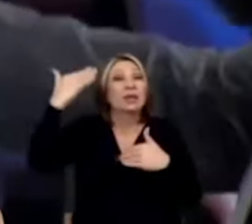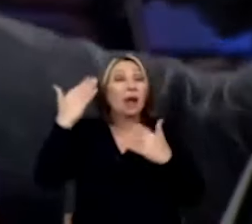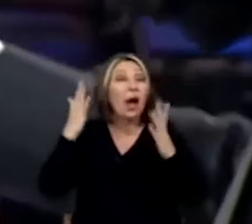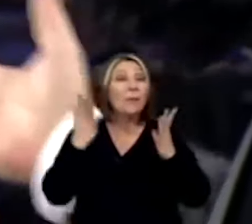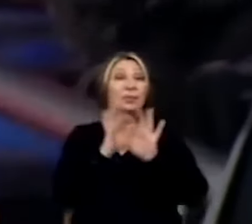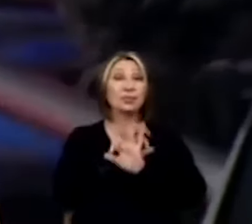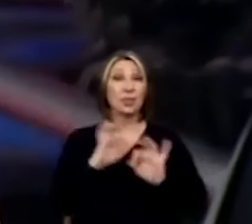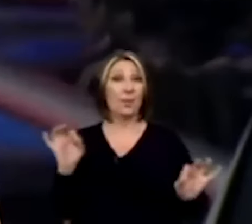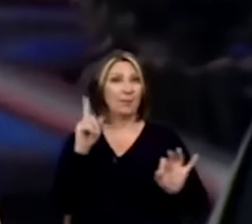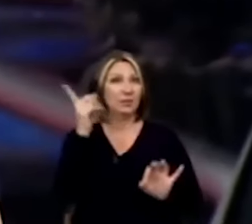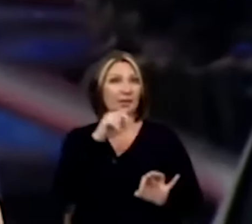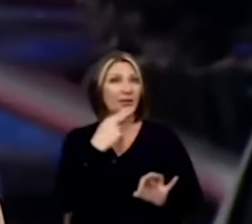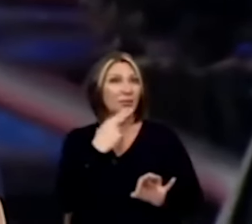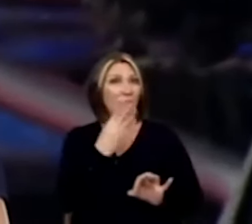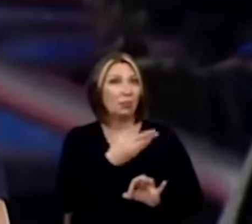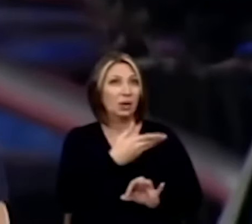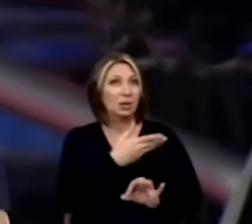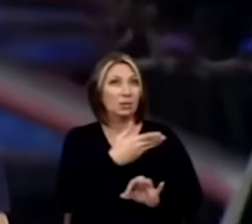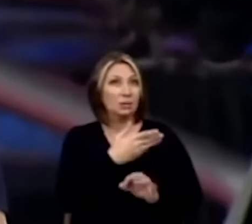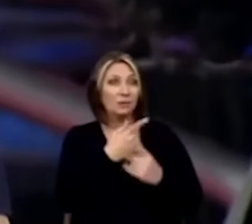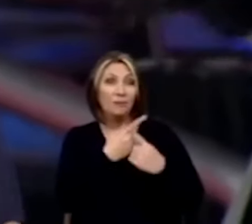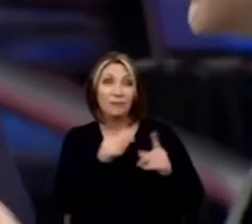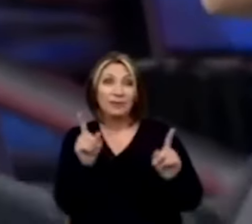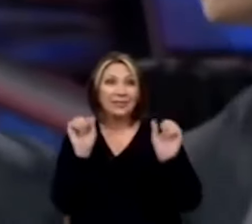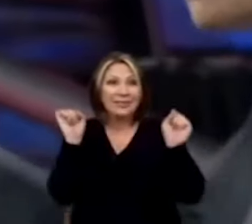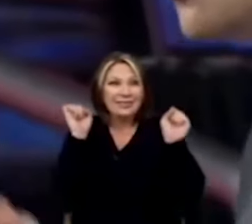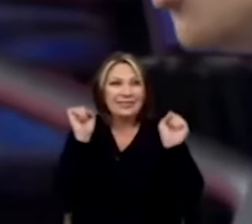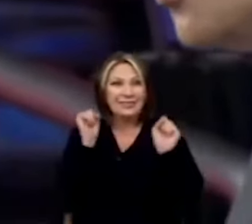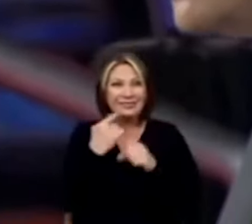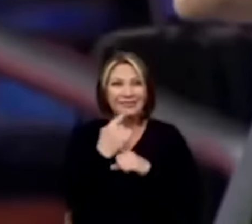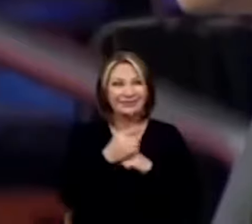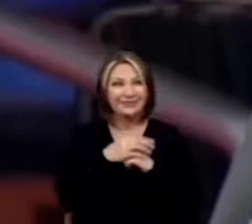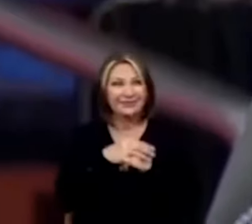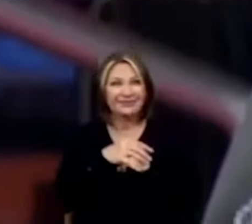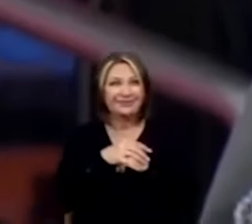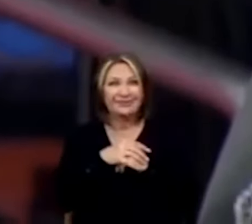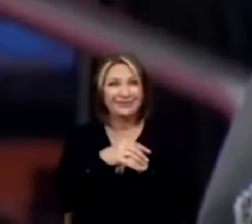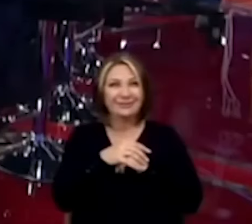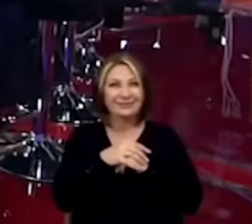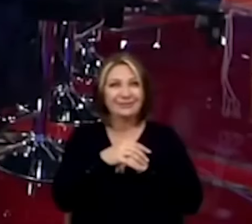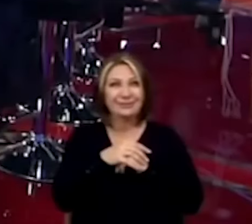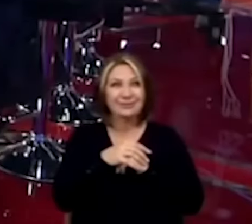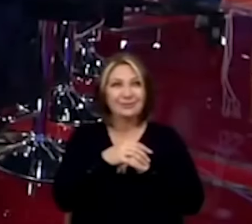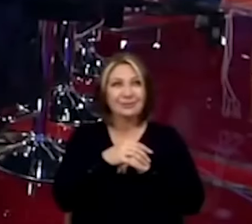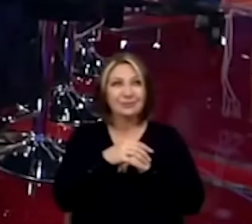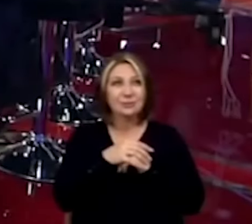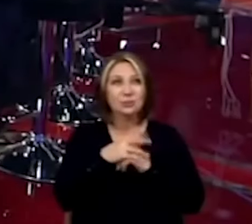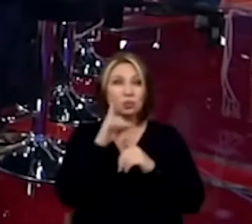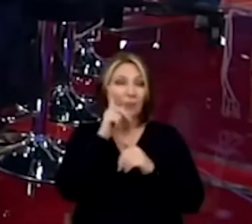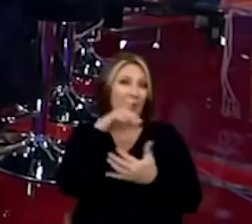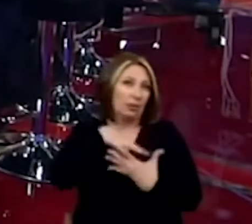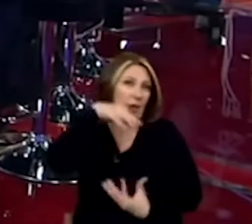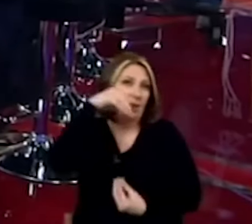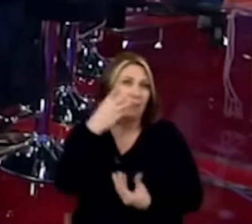Bu tamamen başka bir kadın olmak ya. Ya ay evet. Yaşasın. Ne düşünüyorsunuz bilmiyorum ama. Ya öyle yani sonuçta bir